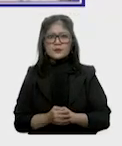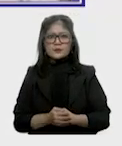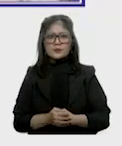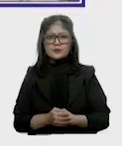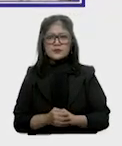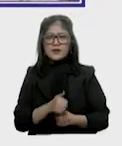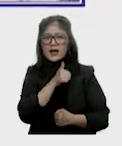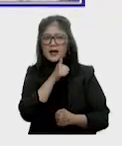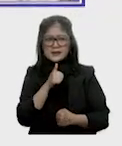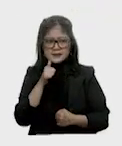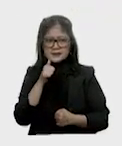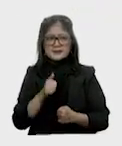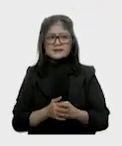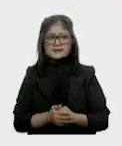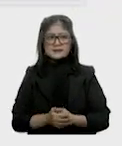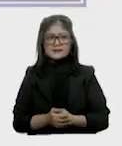itu Pak Anies.